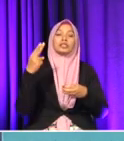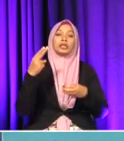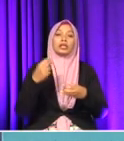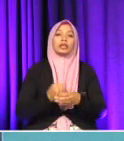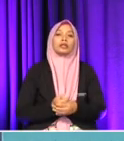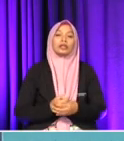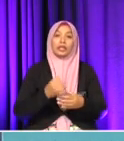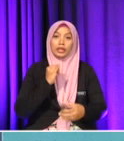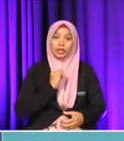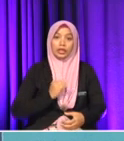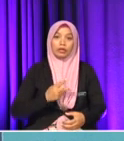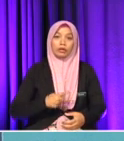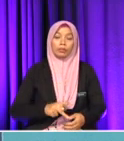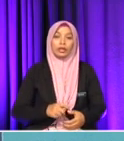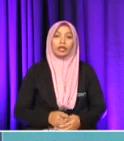sesuatu